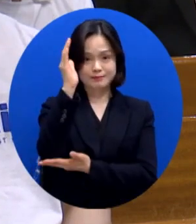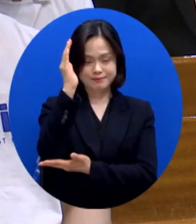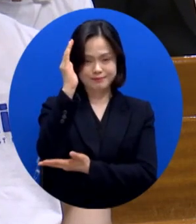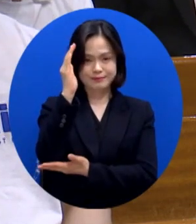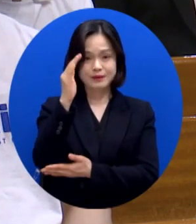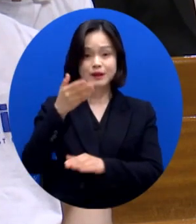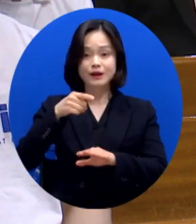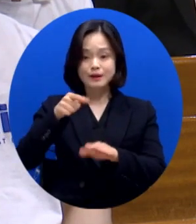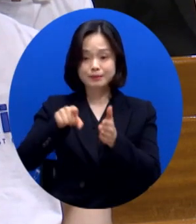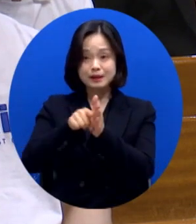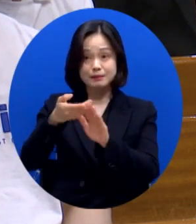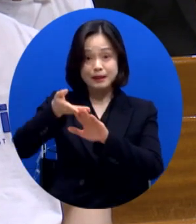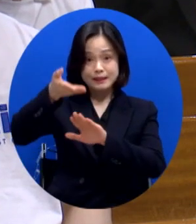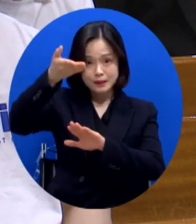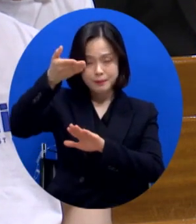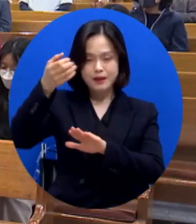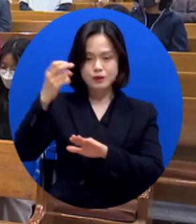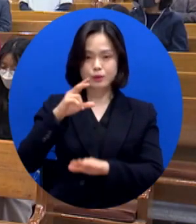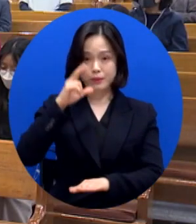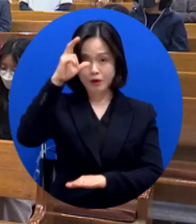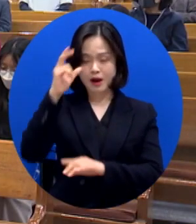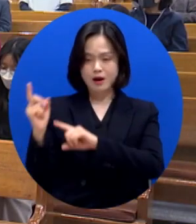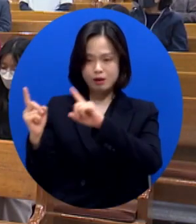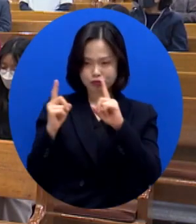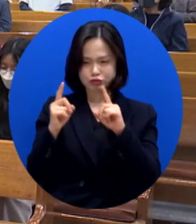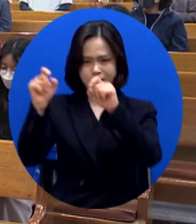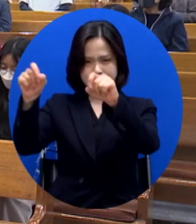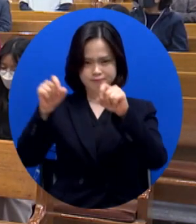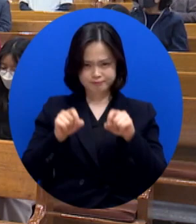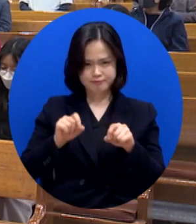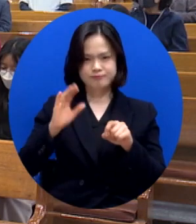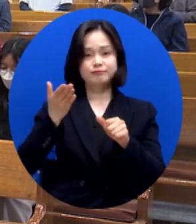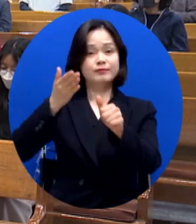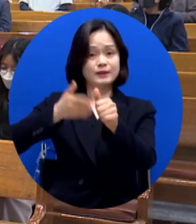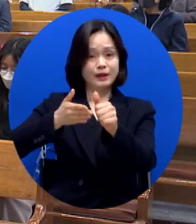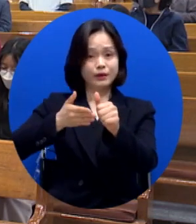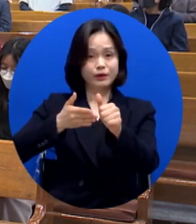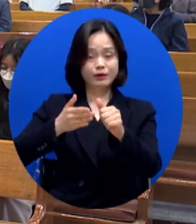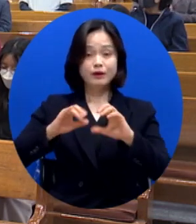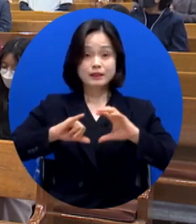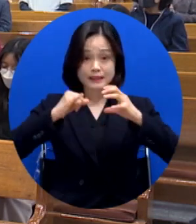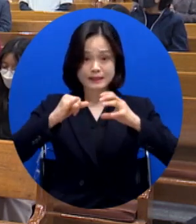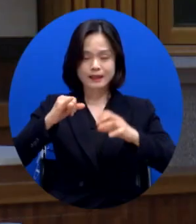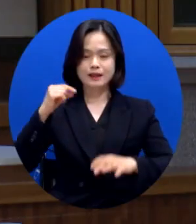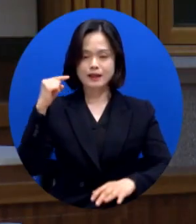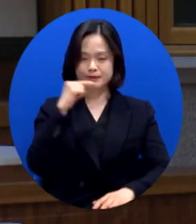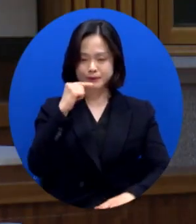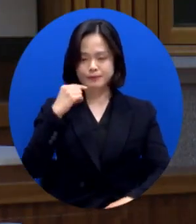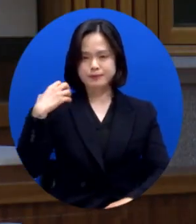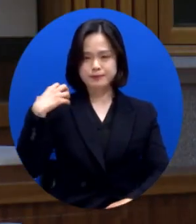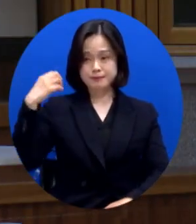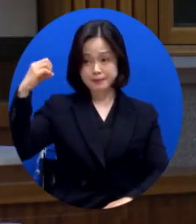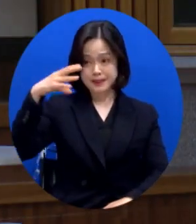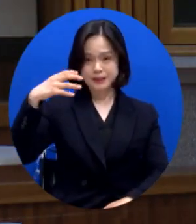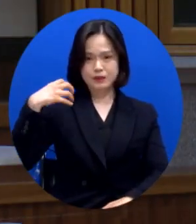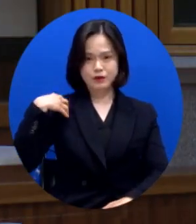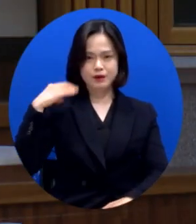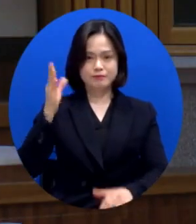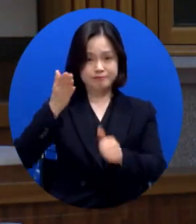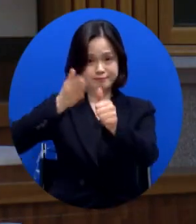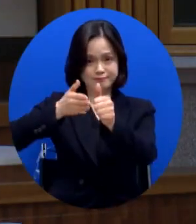평양 대부흥의 역사를 기억해야 한다며 힘든 시기에 세상의 빛과 소금이 되는 그리스도인이 되자고 강조했습니다.